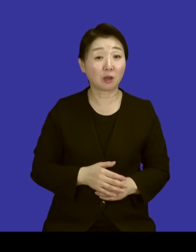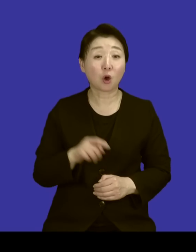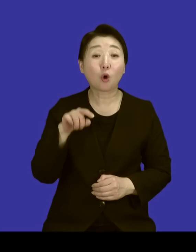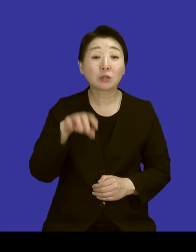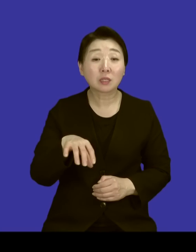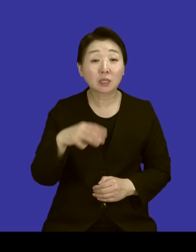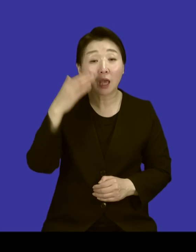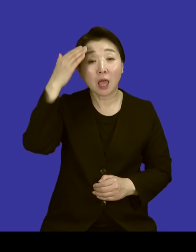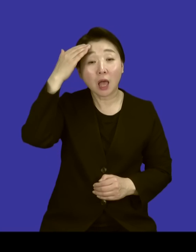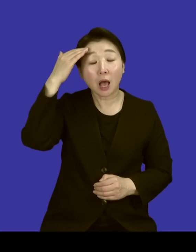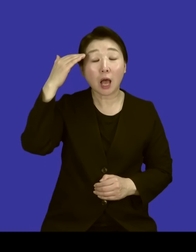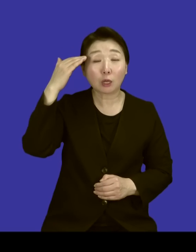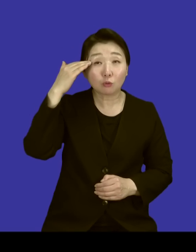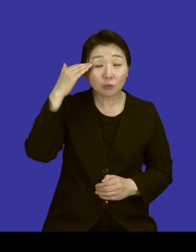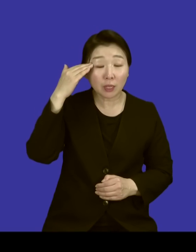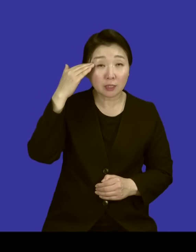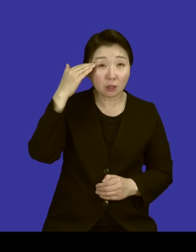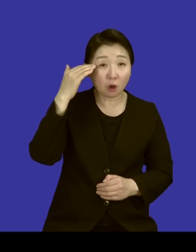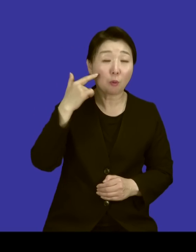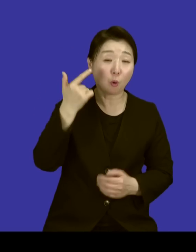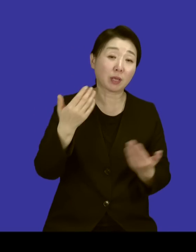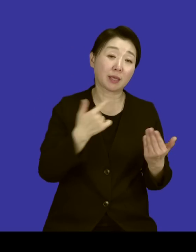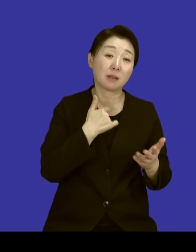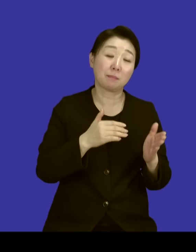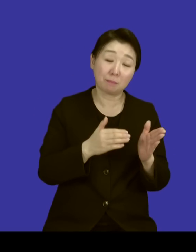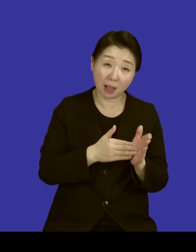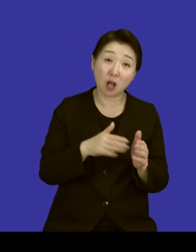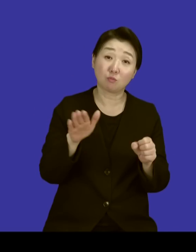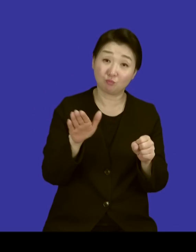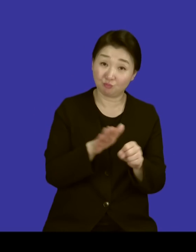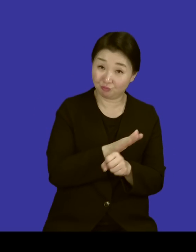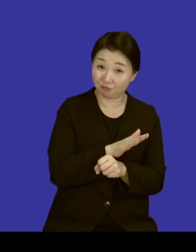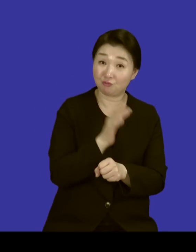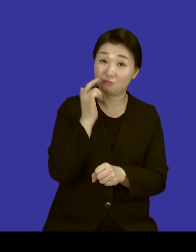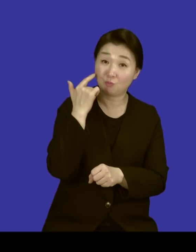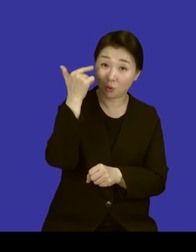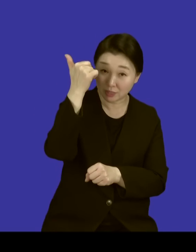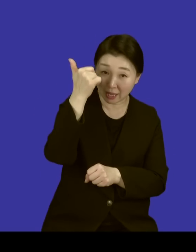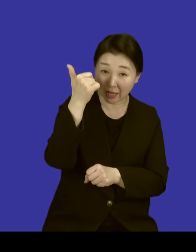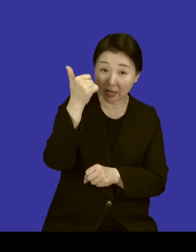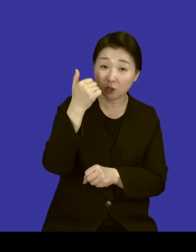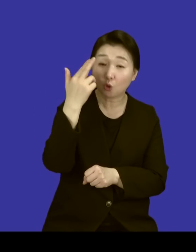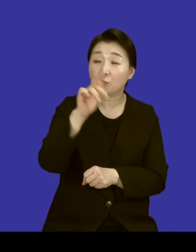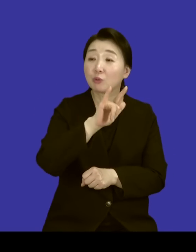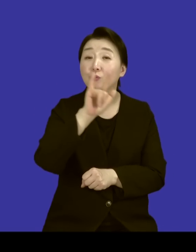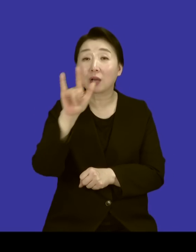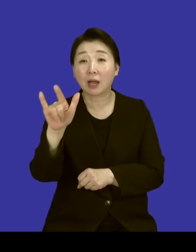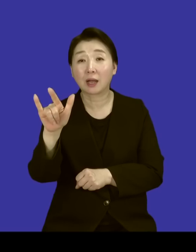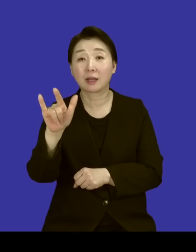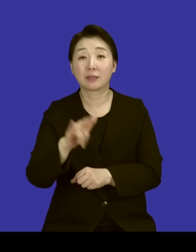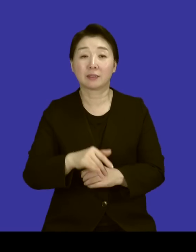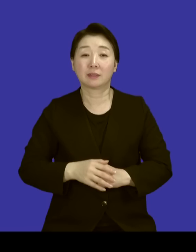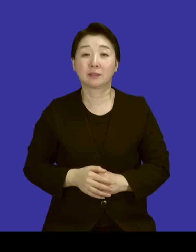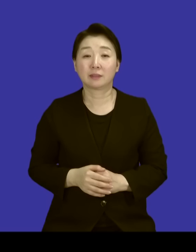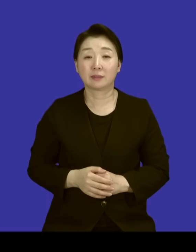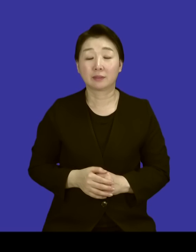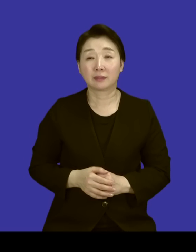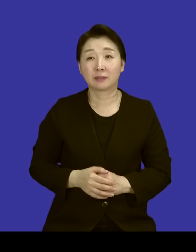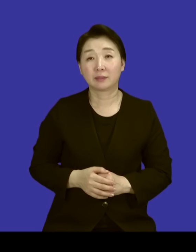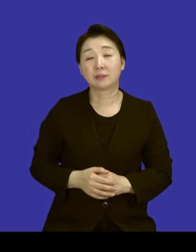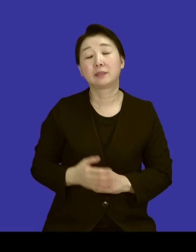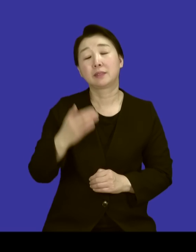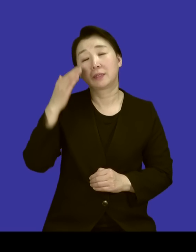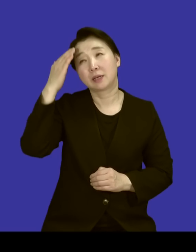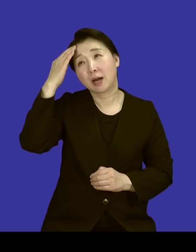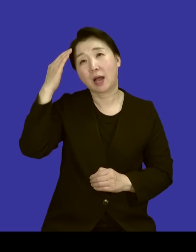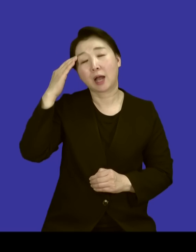하셨죠? 한국에서 조금 하고 예. 3년 풀타임 목사를 하고 예. 미국으로 건너가서 예. 한인 교회